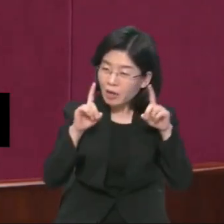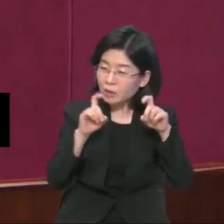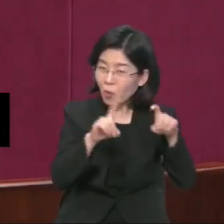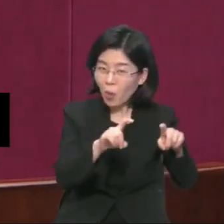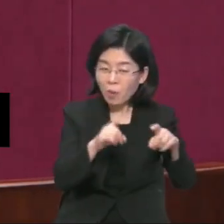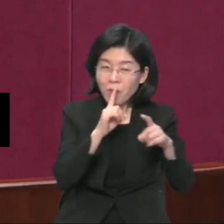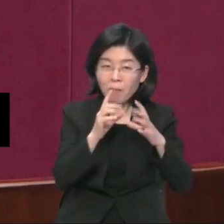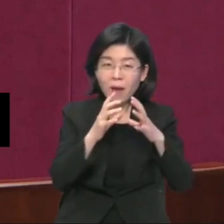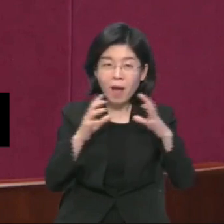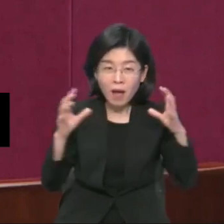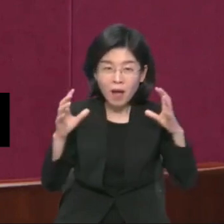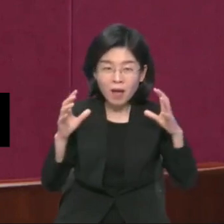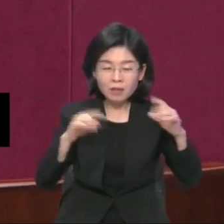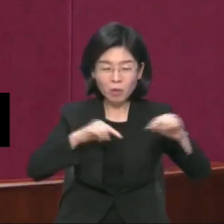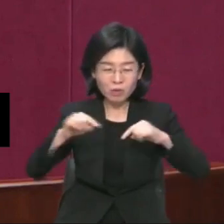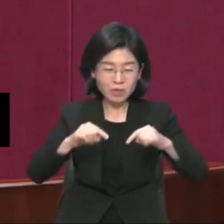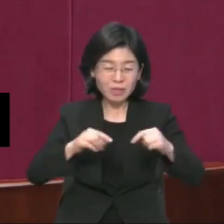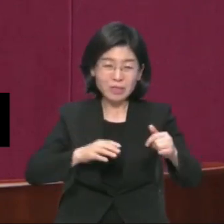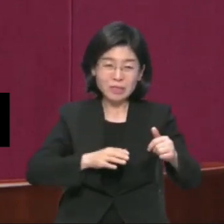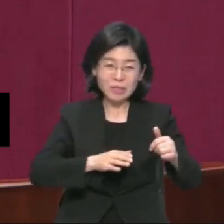공세가 난무하고 있습니다.